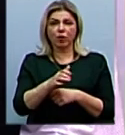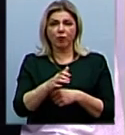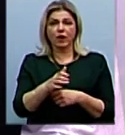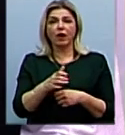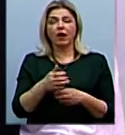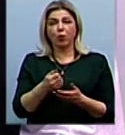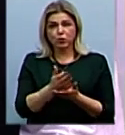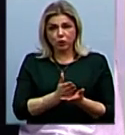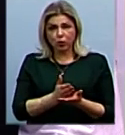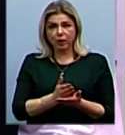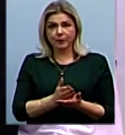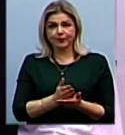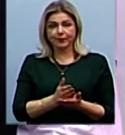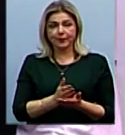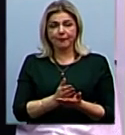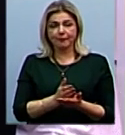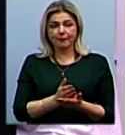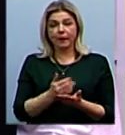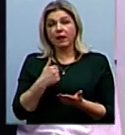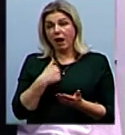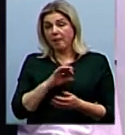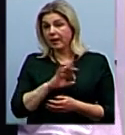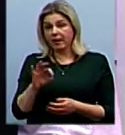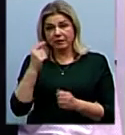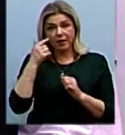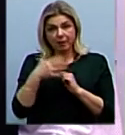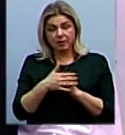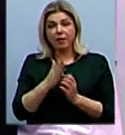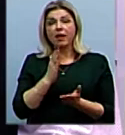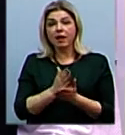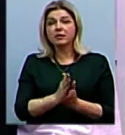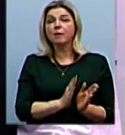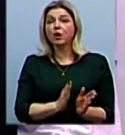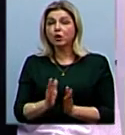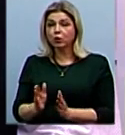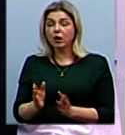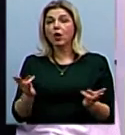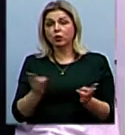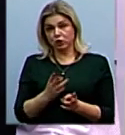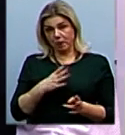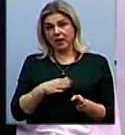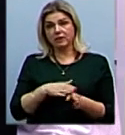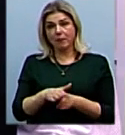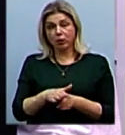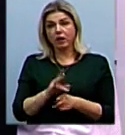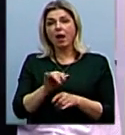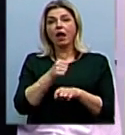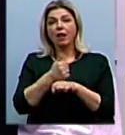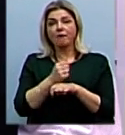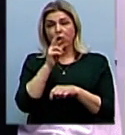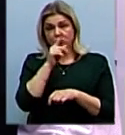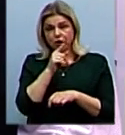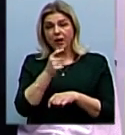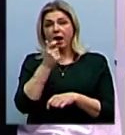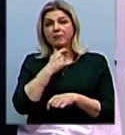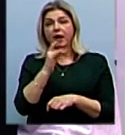содержание домов и придомовой территории, я прекрасно понимаю, есть процедура, ее нужно было соблюдать. И главное была ошибка